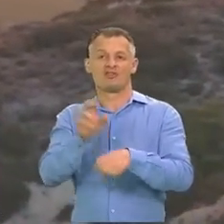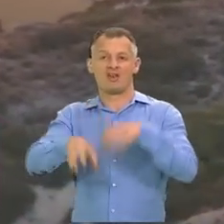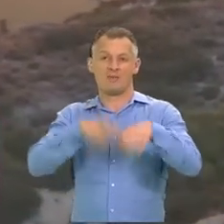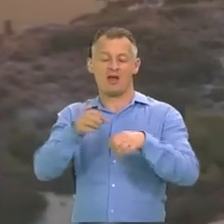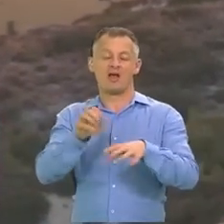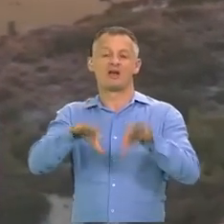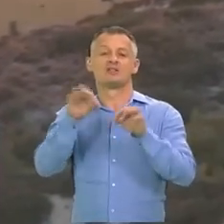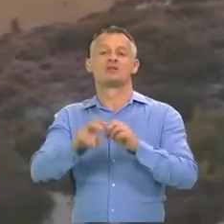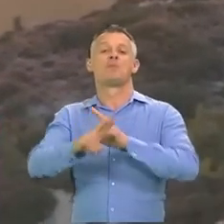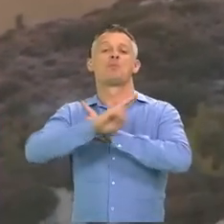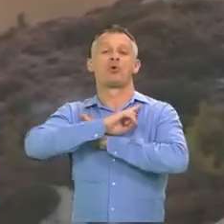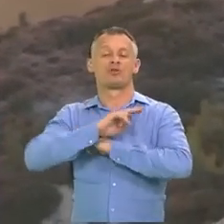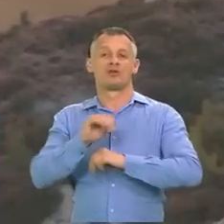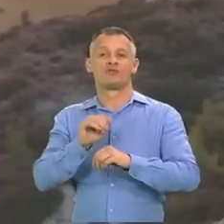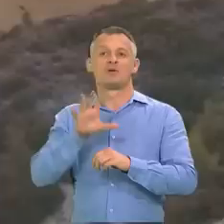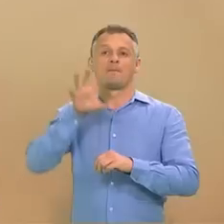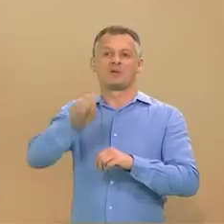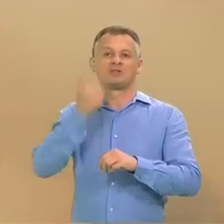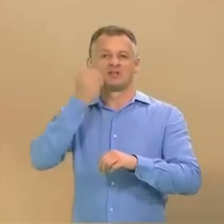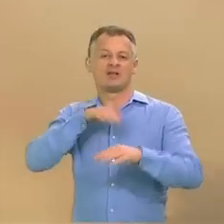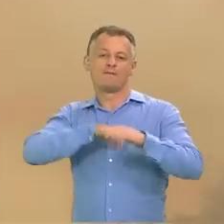fost doborât în timp ce fugea din calea focului.